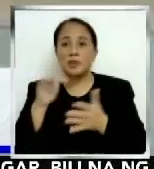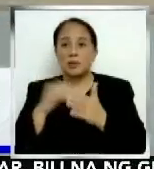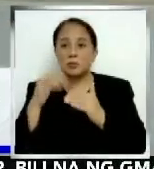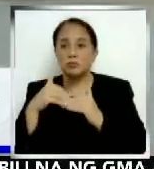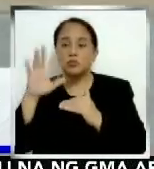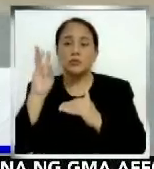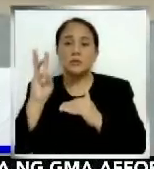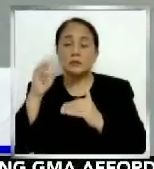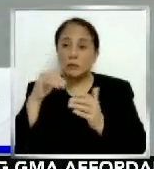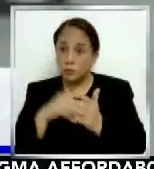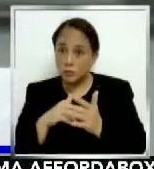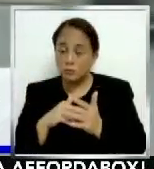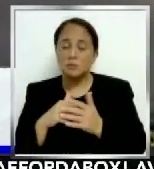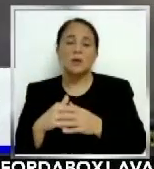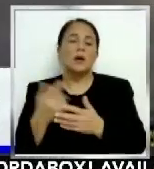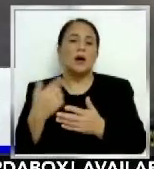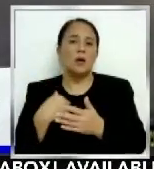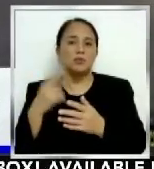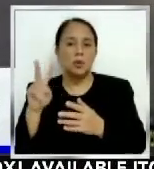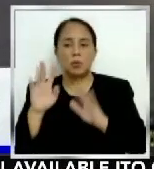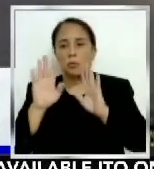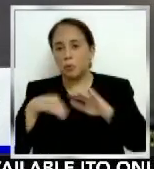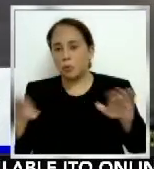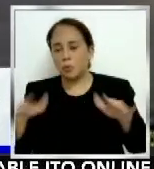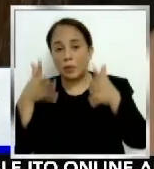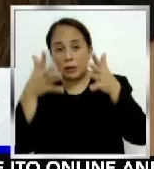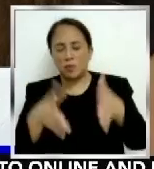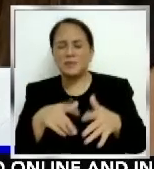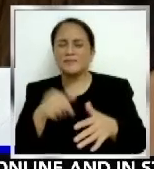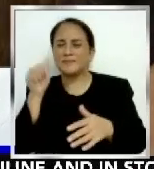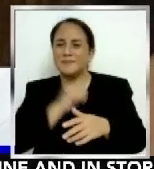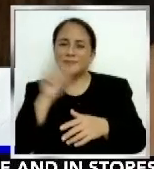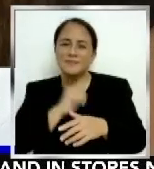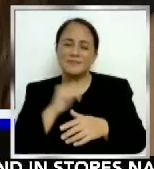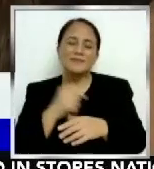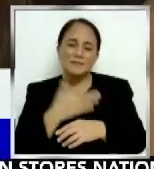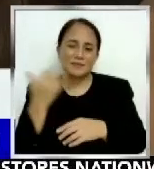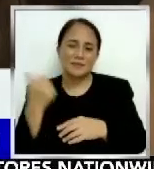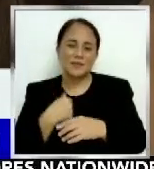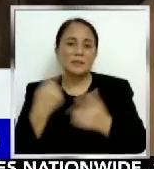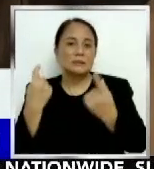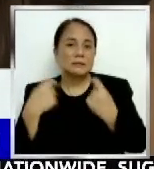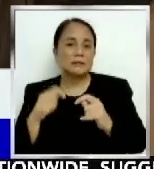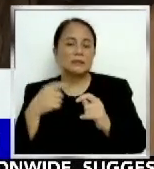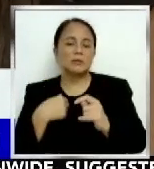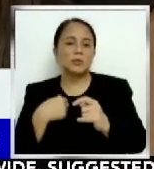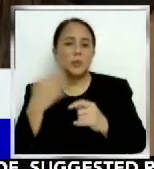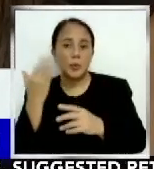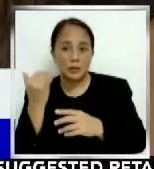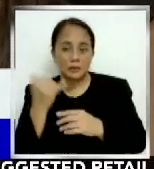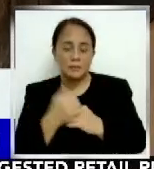pesos. May 2 siyang anak na maiiwan pero sakripisyo na lamang daw muna. Nag-try po kasi ako dito, sir, kaya lang yun nga